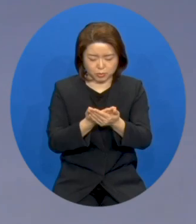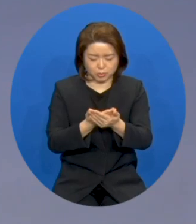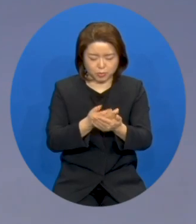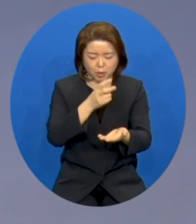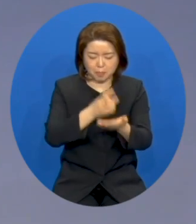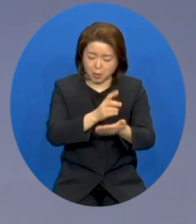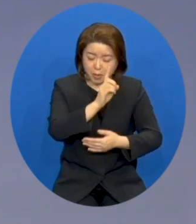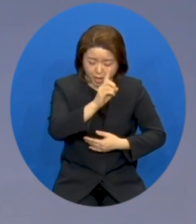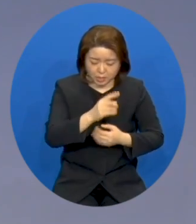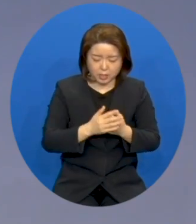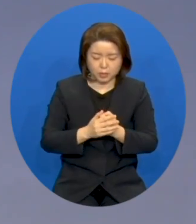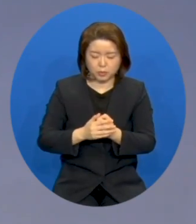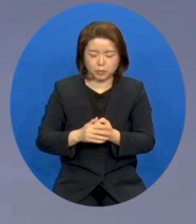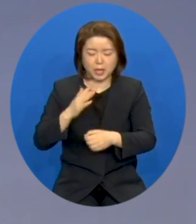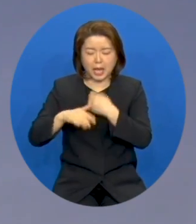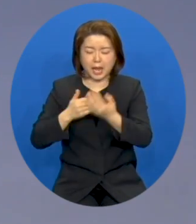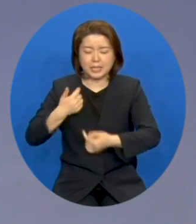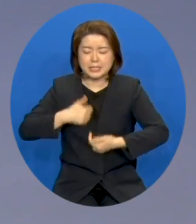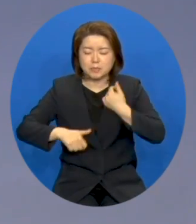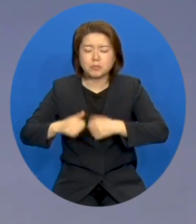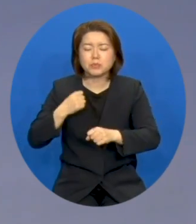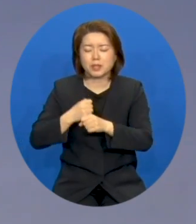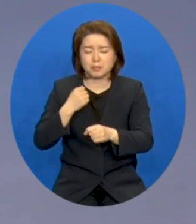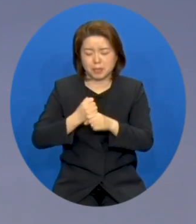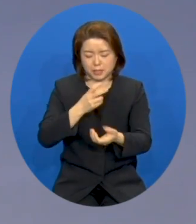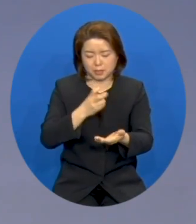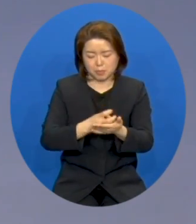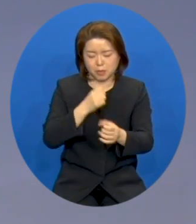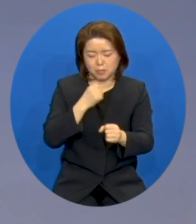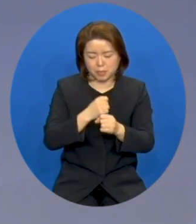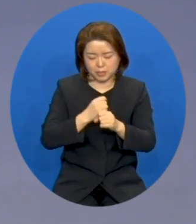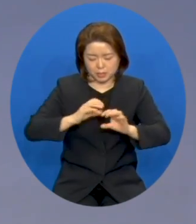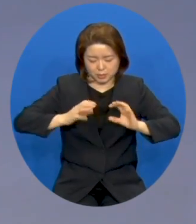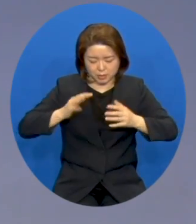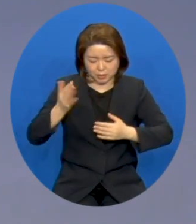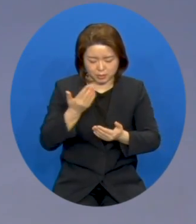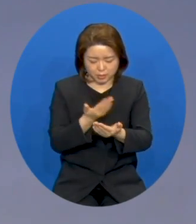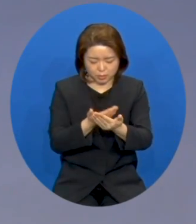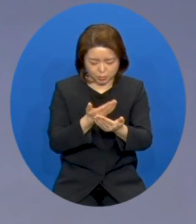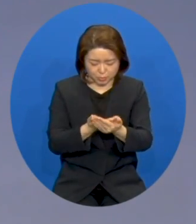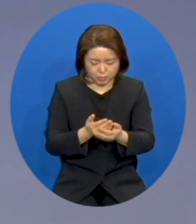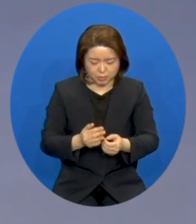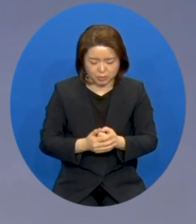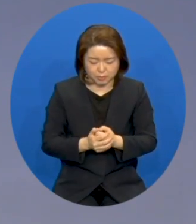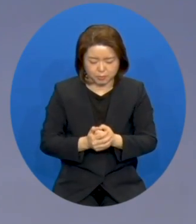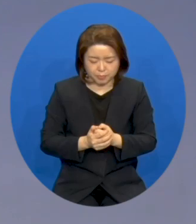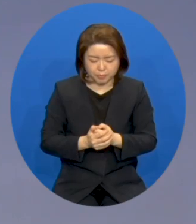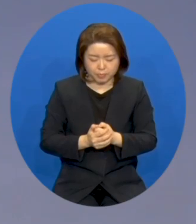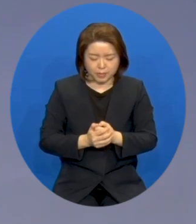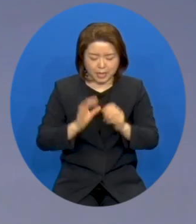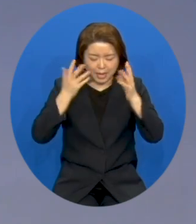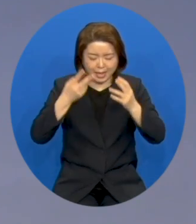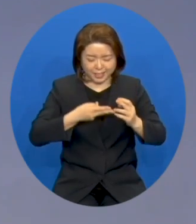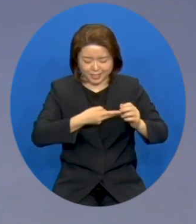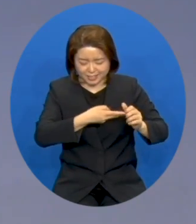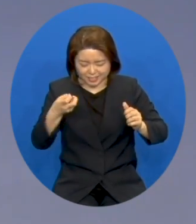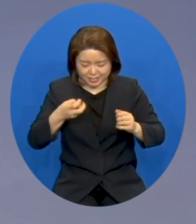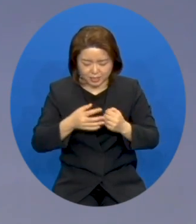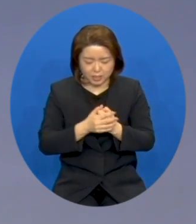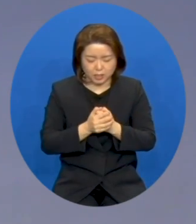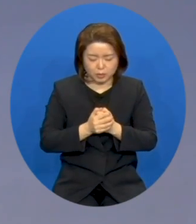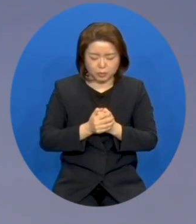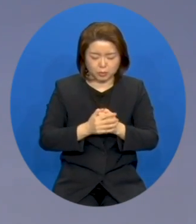하나도 하나님을 기쁘시게 하는 법이 제정되는 나라가 되게 하옵소서. 낙태 또